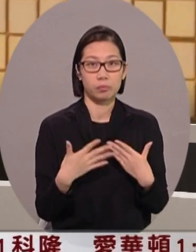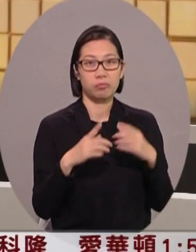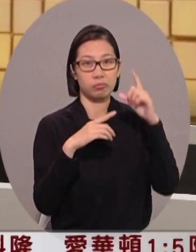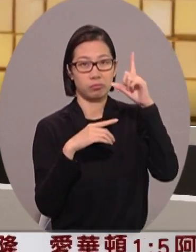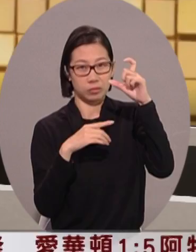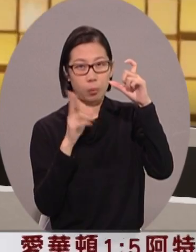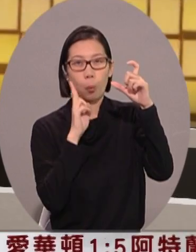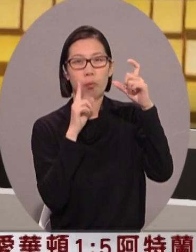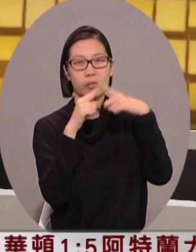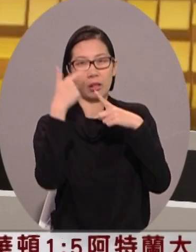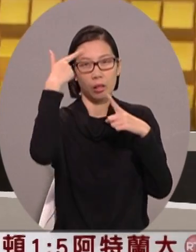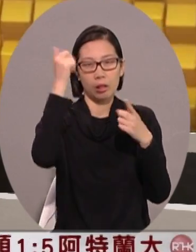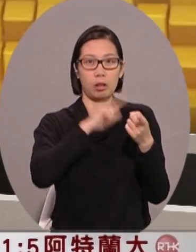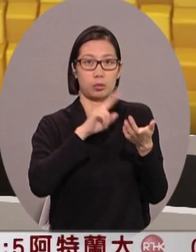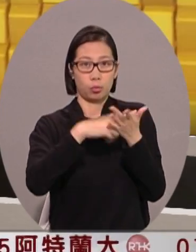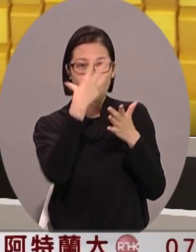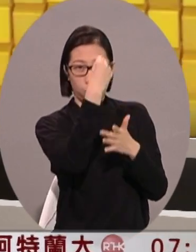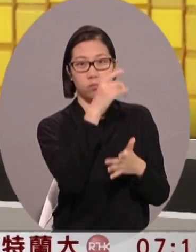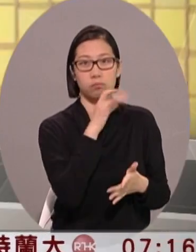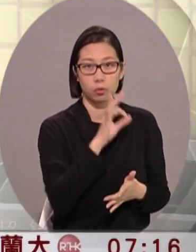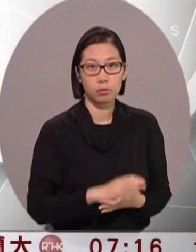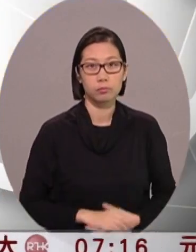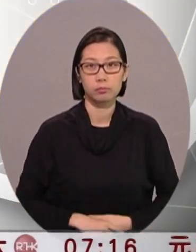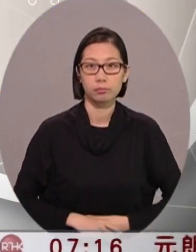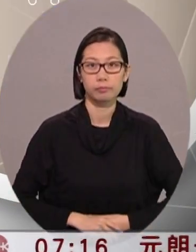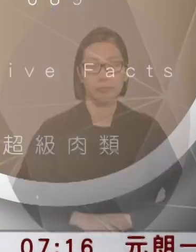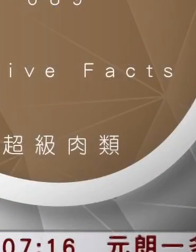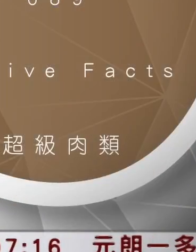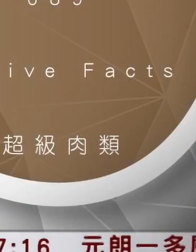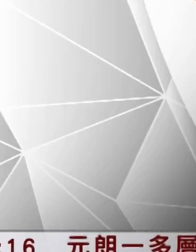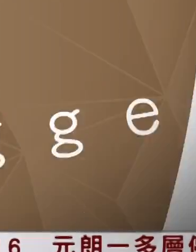攝走人嘅理智同埋自信呢？